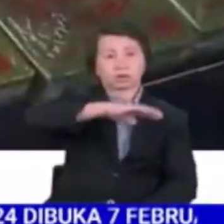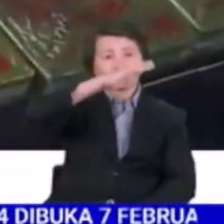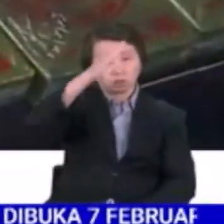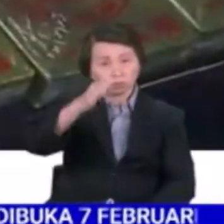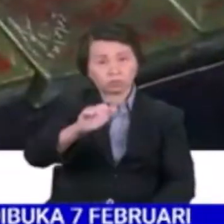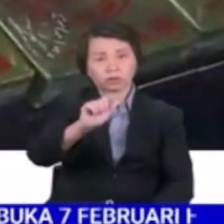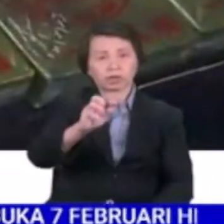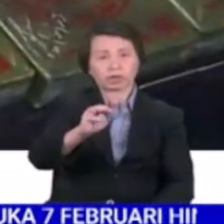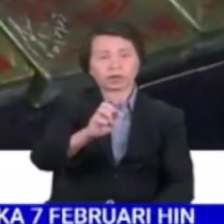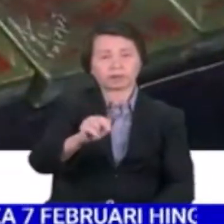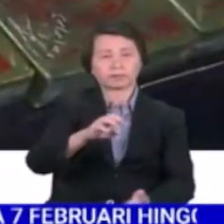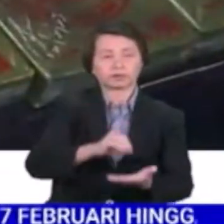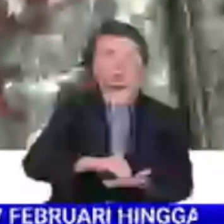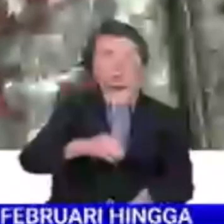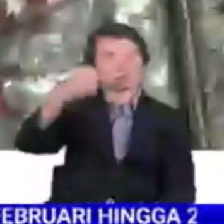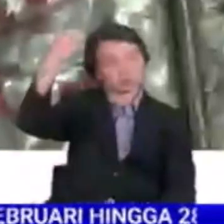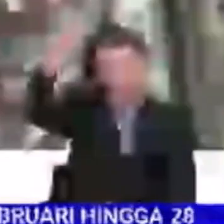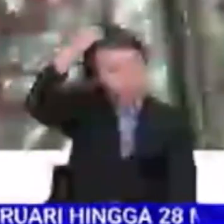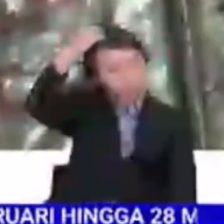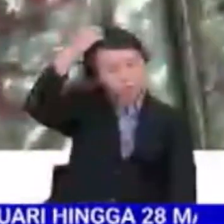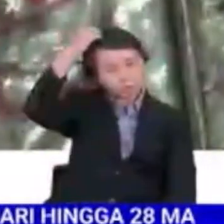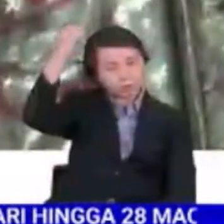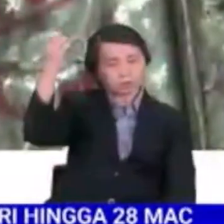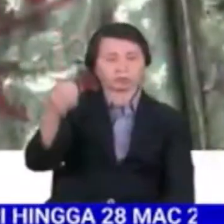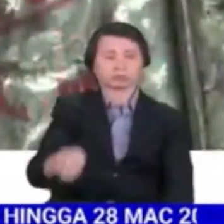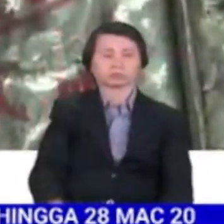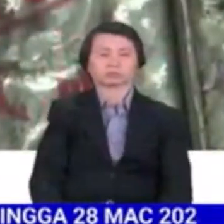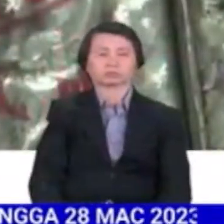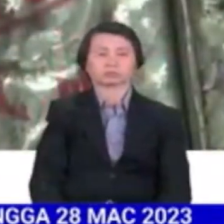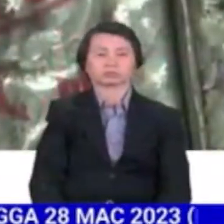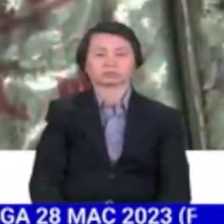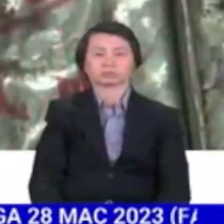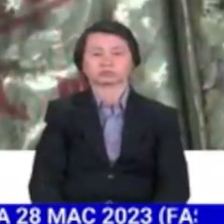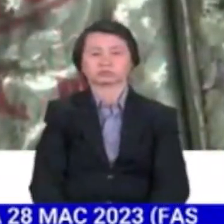sidang media di IPK Selangor, Shah Alam.